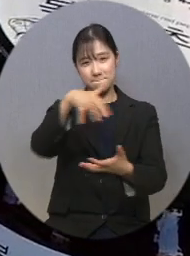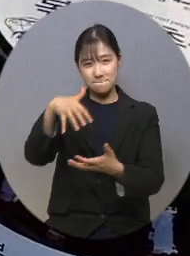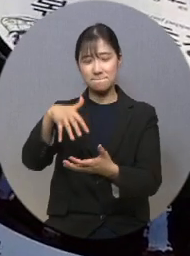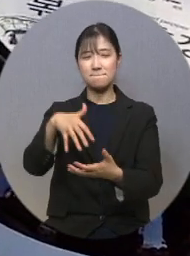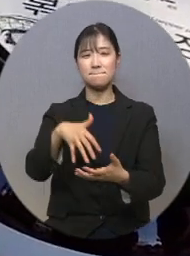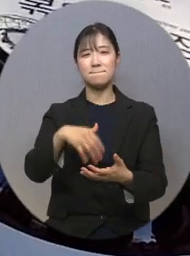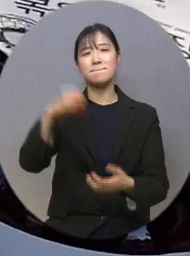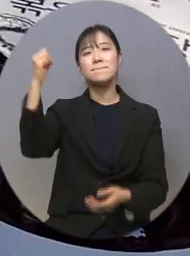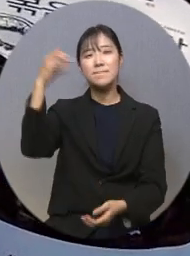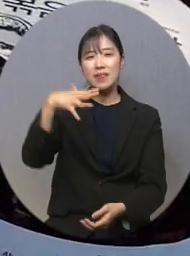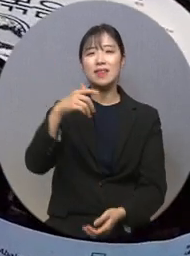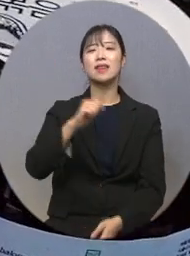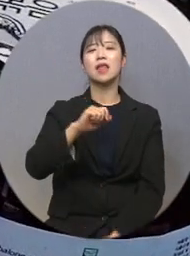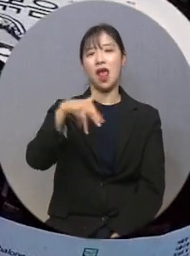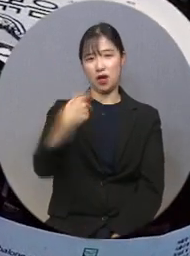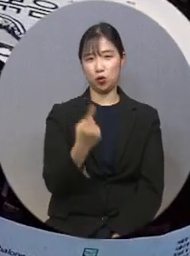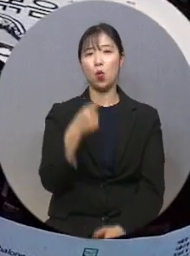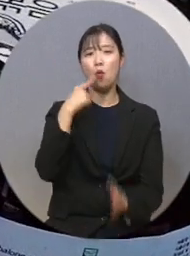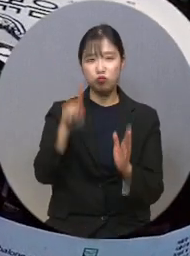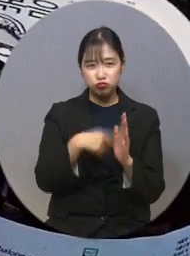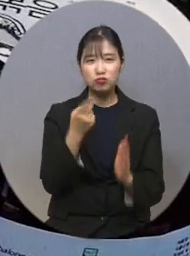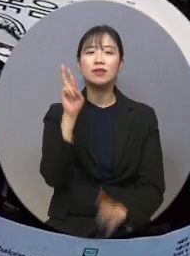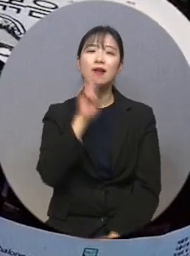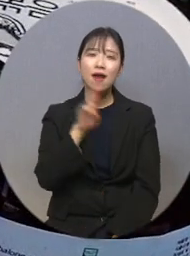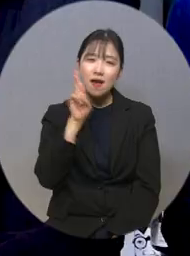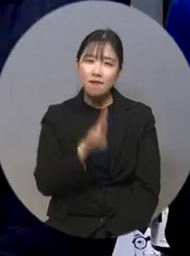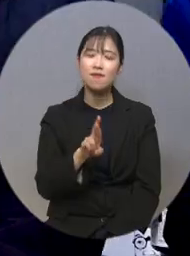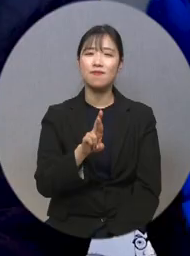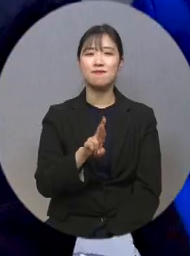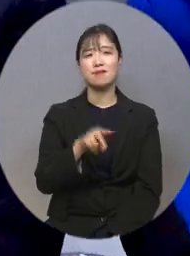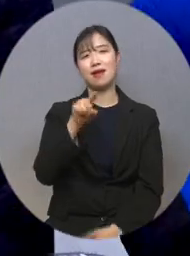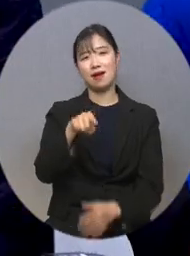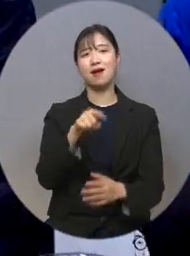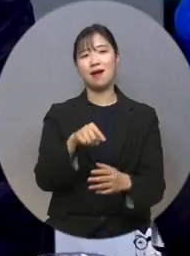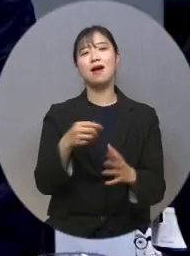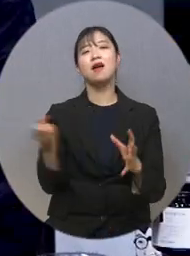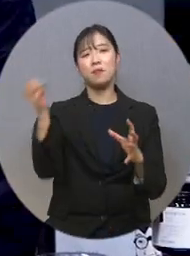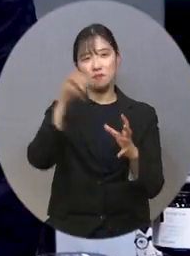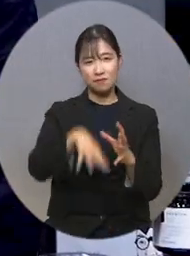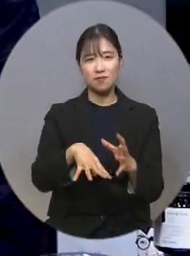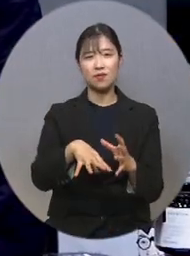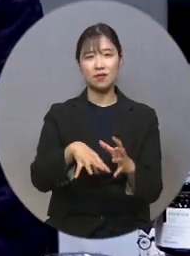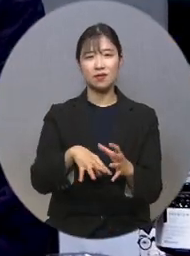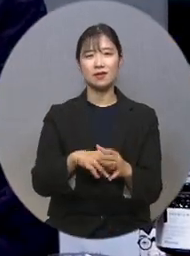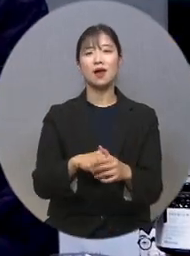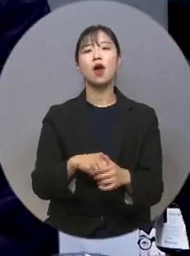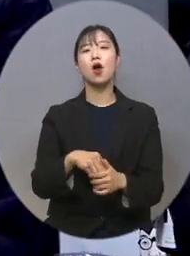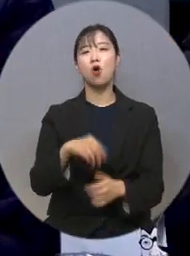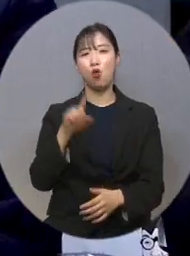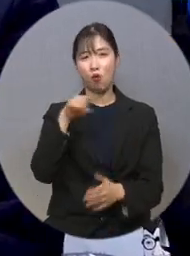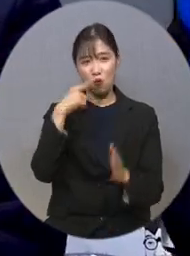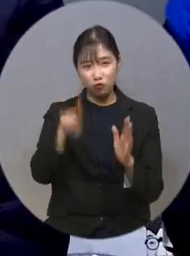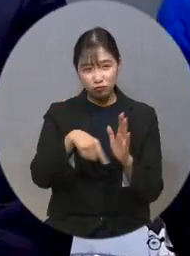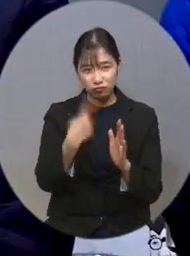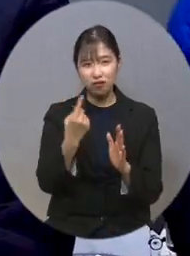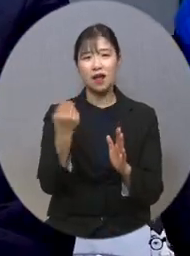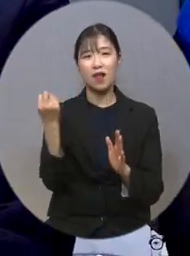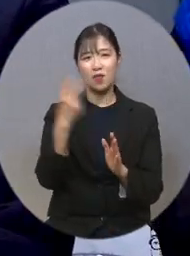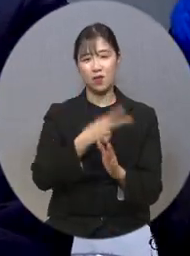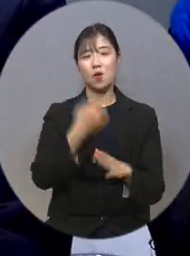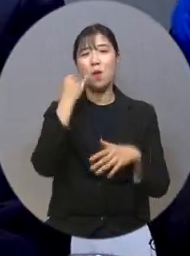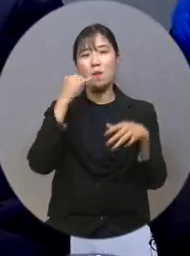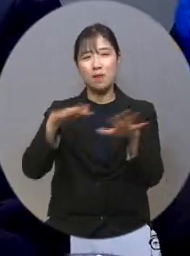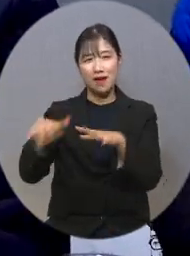태양초 고추에다가 네. 찹쌀에다 엿기름으로 예, 옹기 독에서 네. 만든 찹쌀 고추장에다가 이 남도의